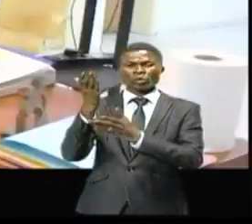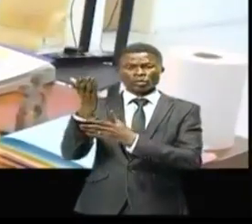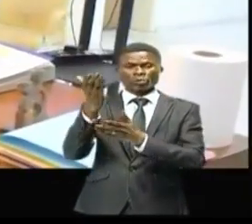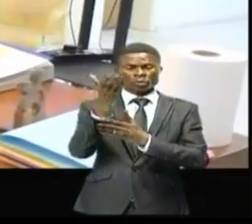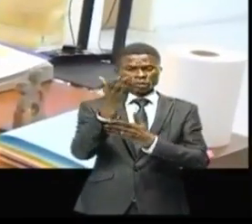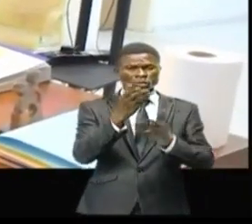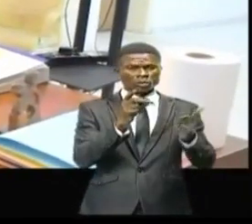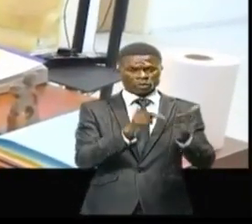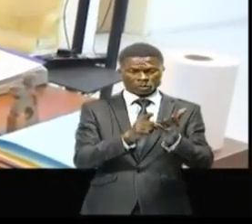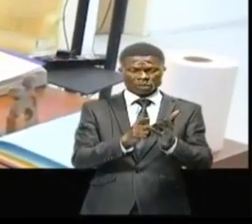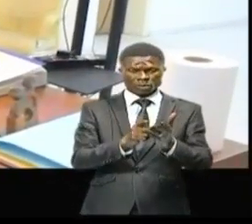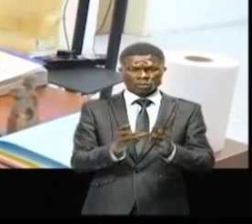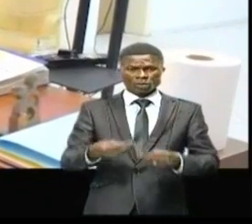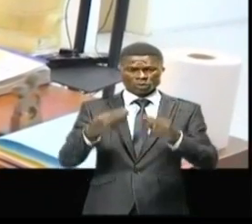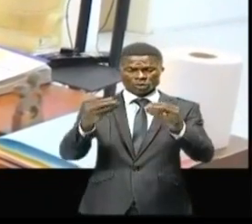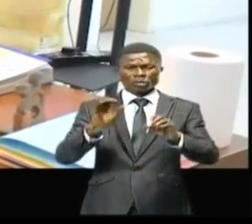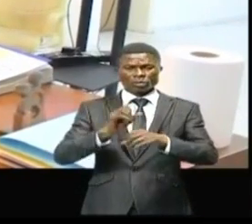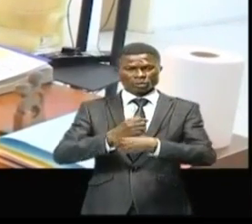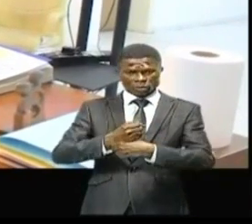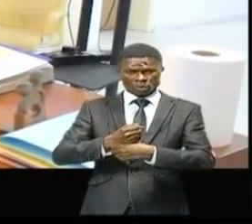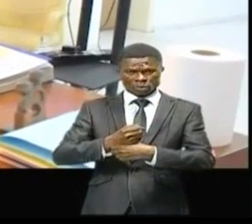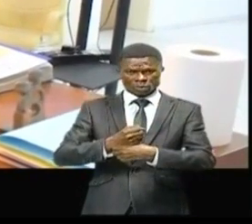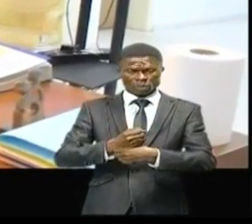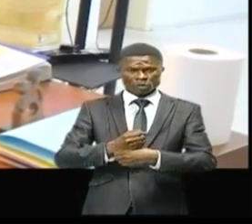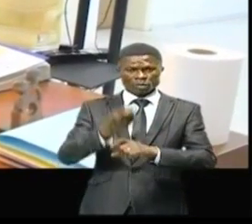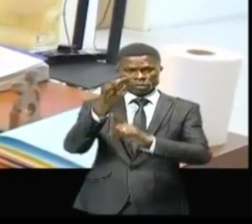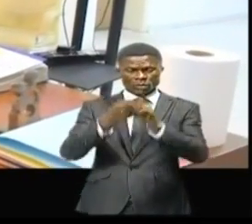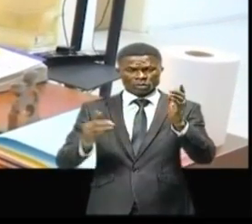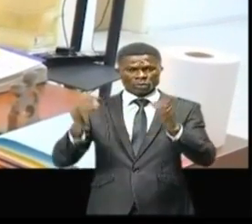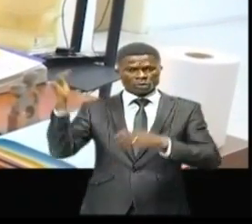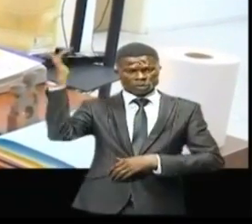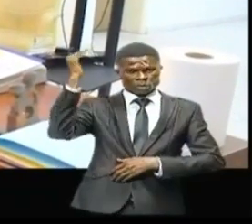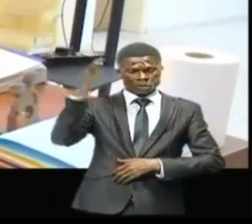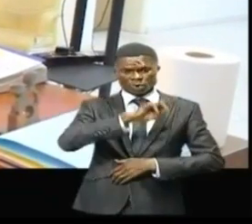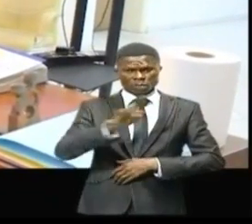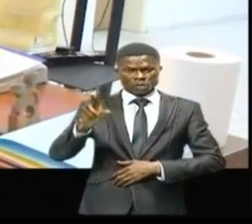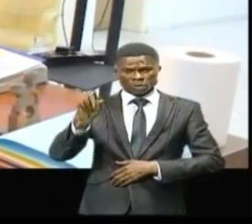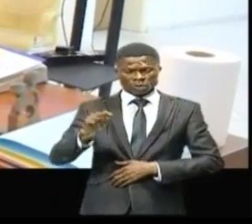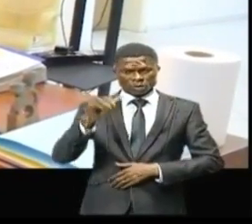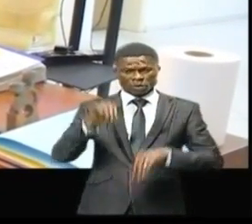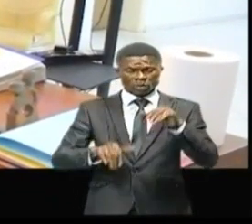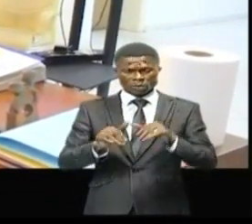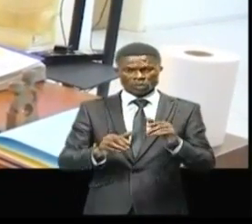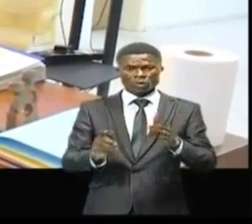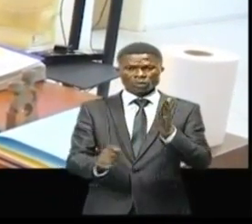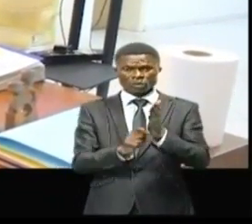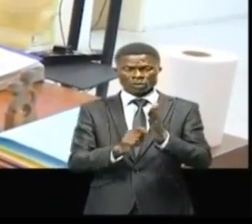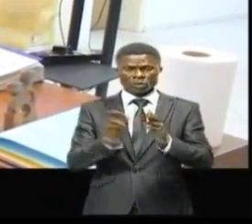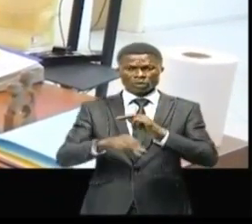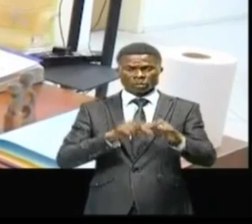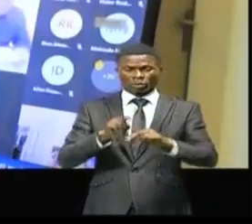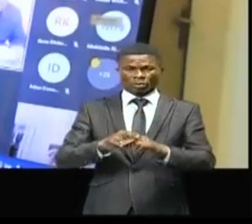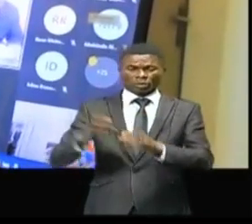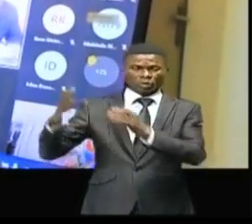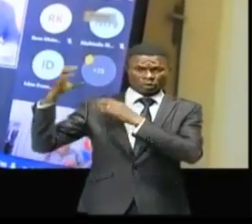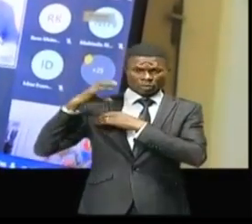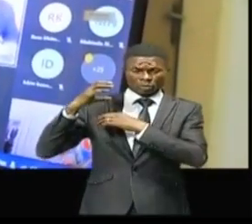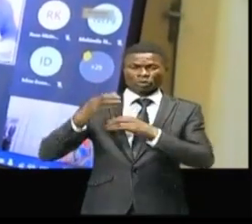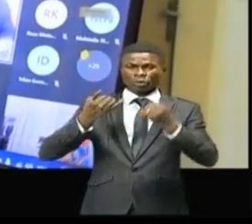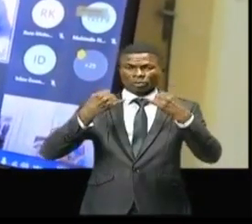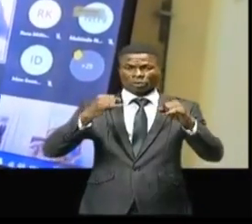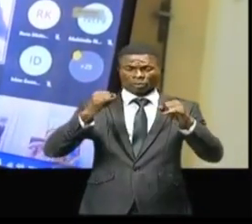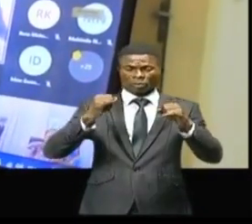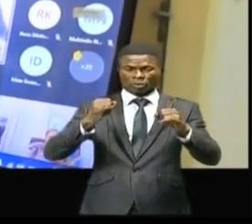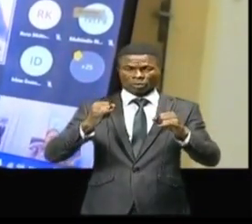ayant conduit à la création à décembre 2020 d'un secrétariat technique national chargé de l'implémentation de